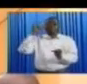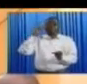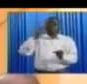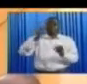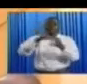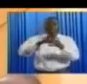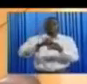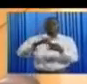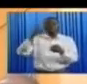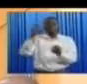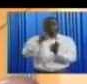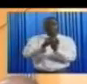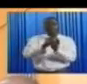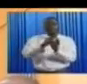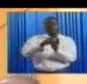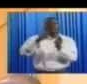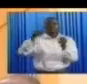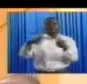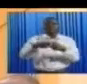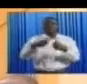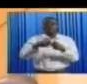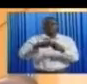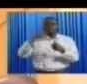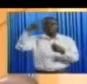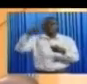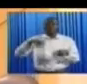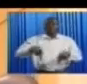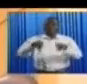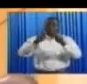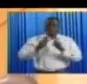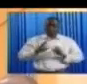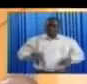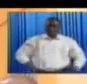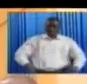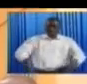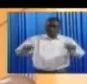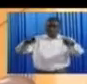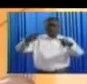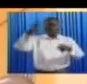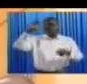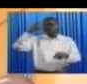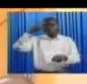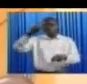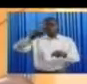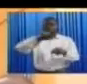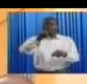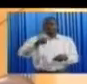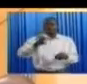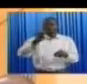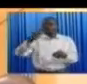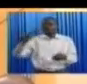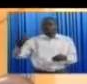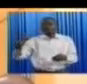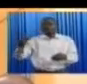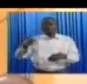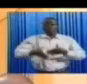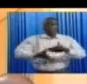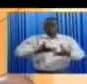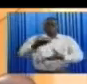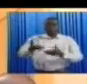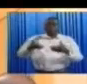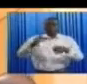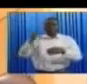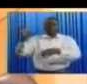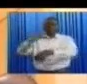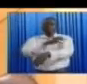industrie au Burkina Faso, mais aussi permettre à l'infrastructure de pouvoir être disponible, notamment les zones industrielles. Au niveau du commerce, c'est de renforcer